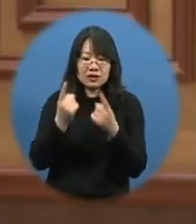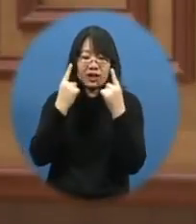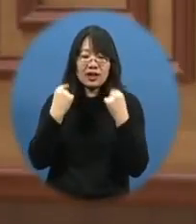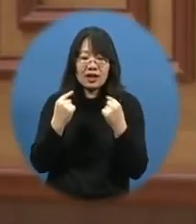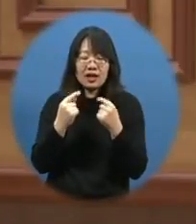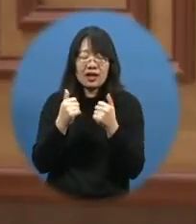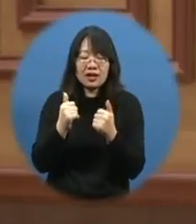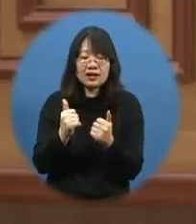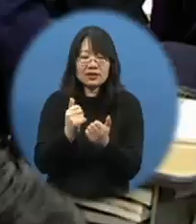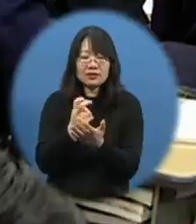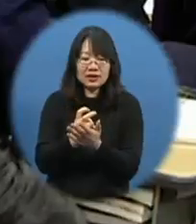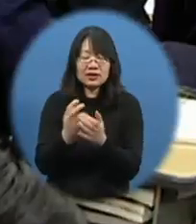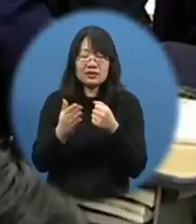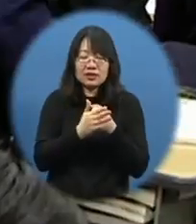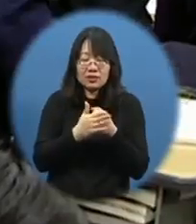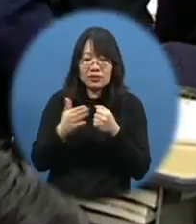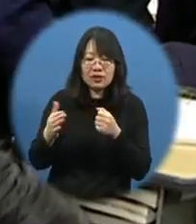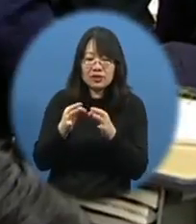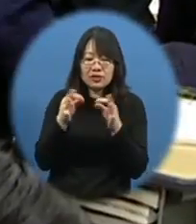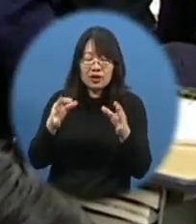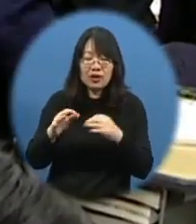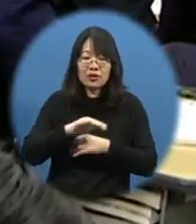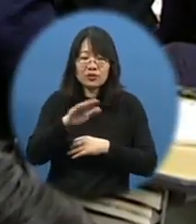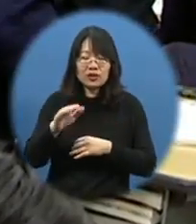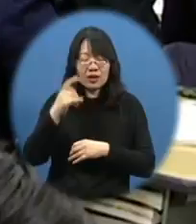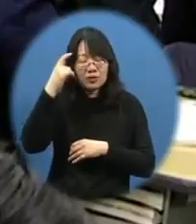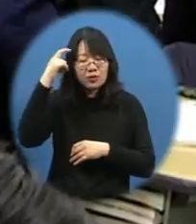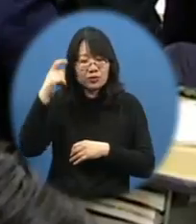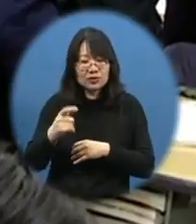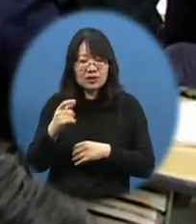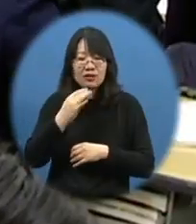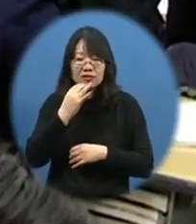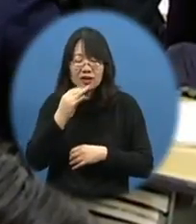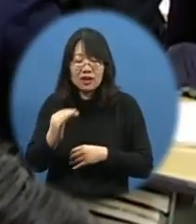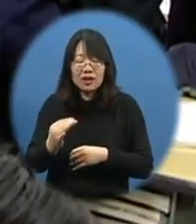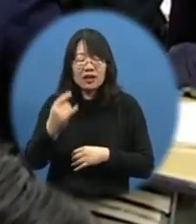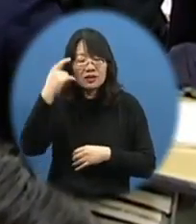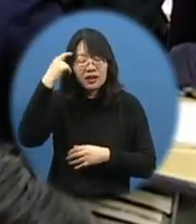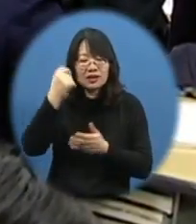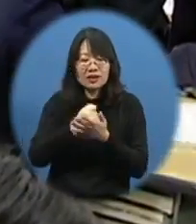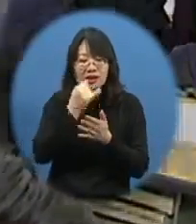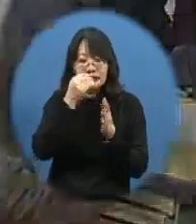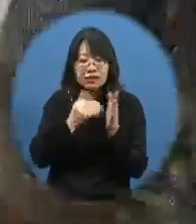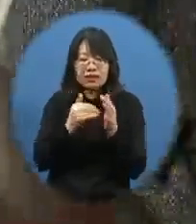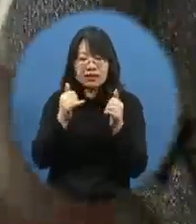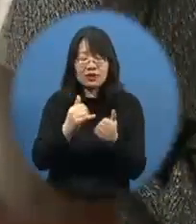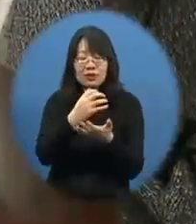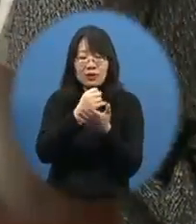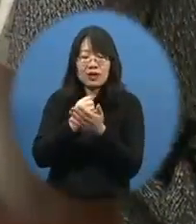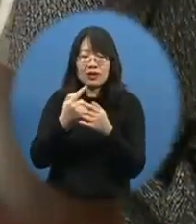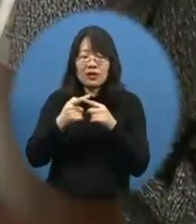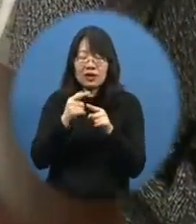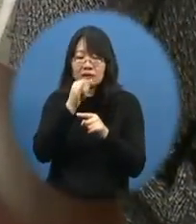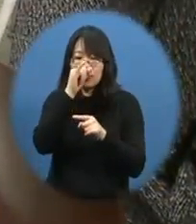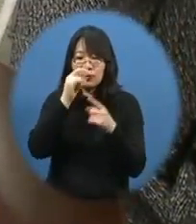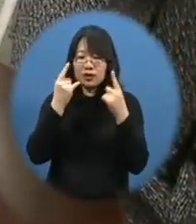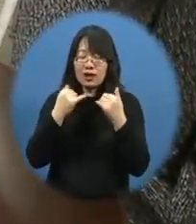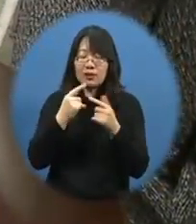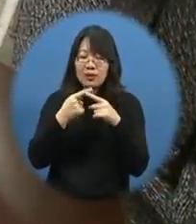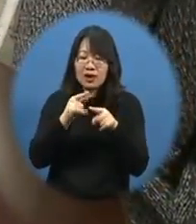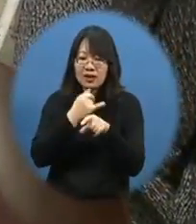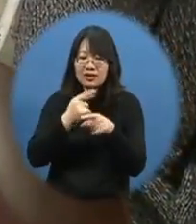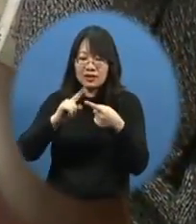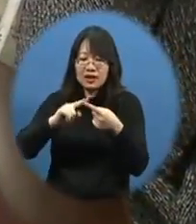입시입니다. 대학 입시 때문에 그동안에 우리가 고정관념처럼 당연하게 여겼던 시험 봐서 평가하고 좋은 대학 가는